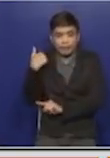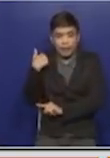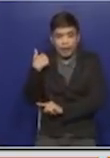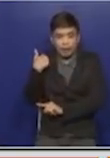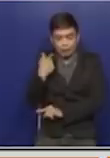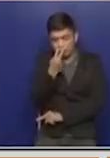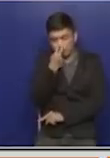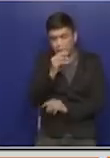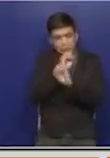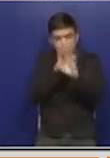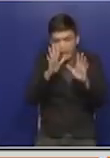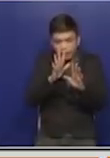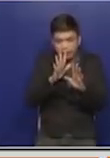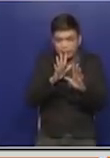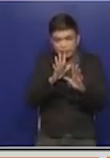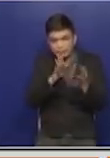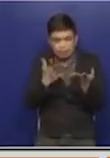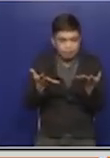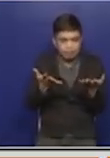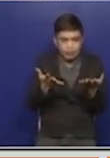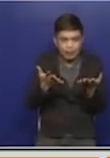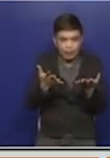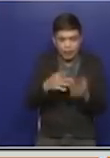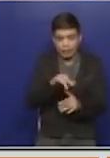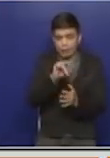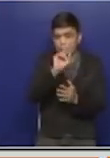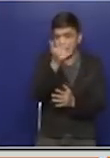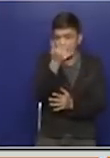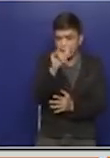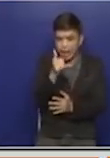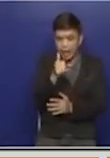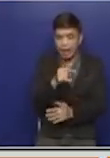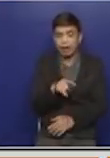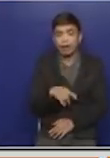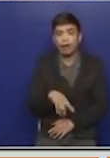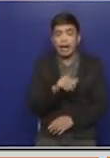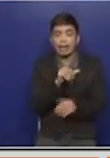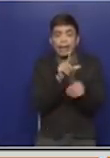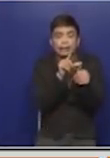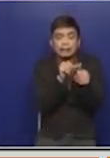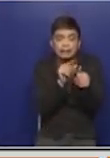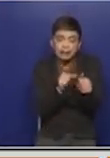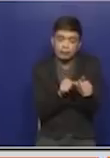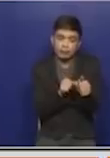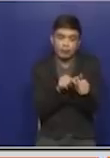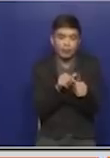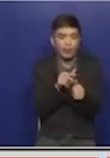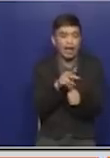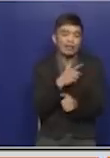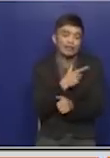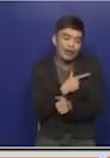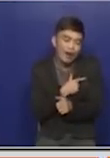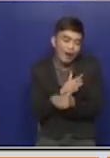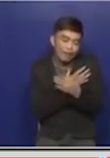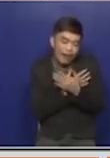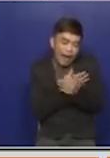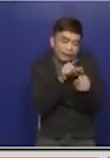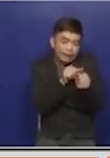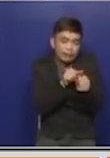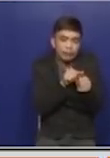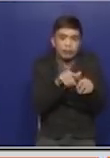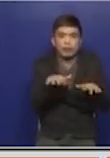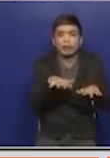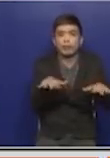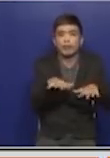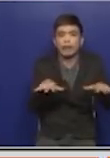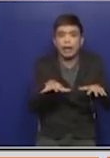การความคลุมเครือนะคะหรืออาจจะตีความว่าเป็นการจีบกันหรือแสดงความพอใจค่ะท่านประธานท่